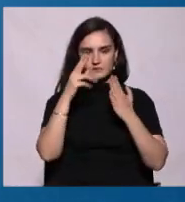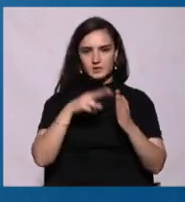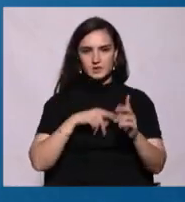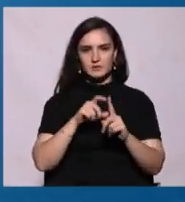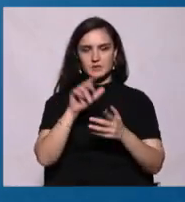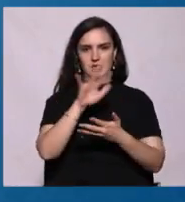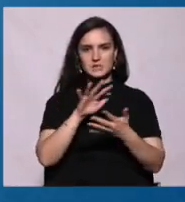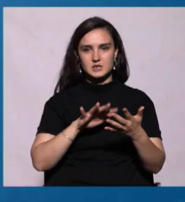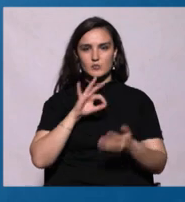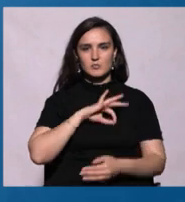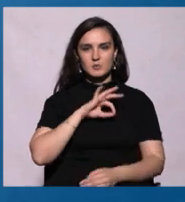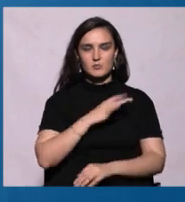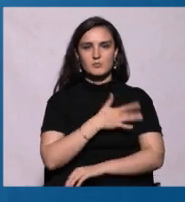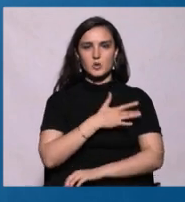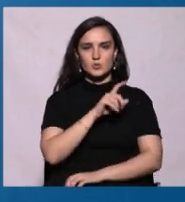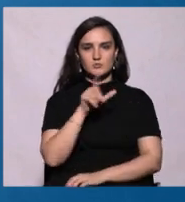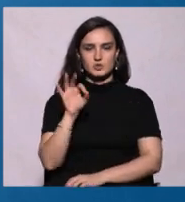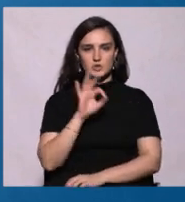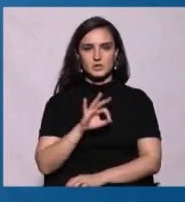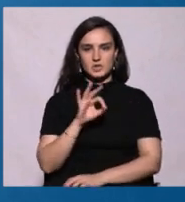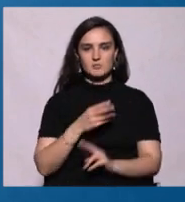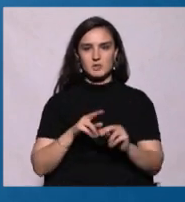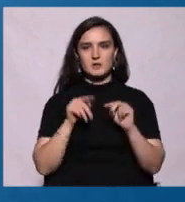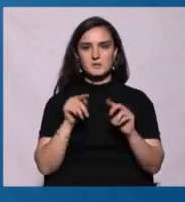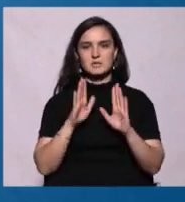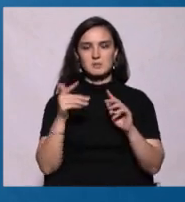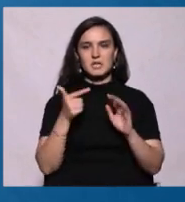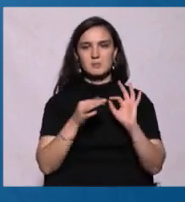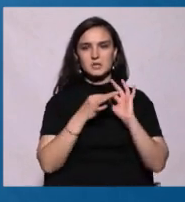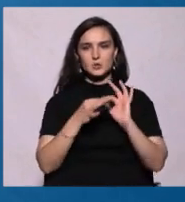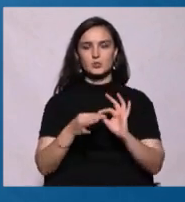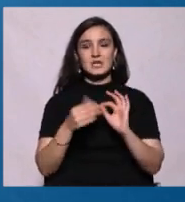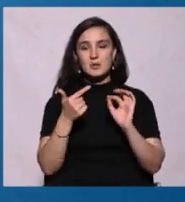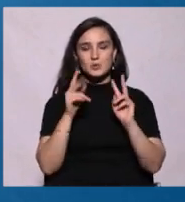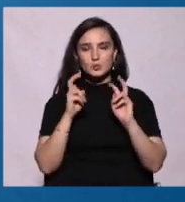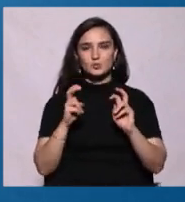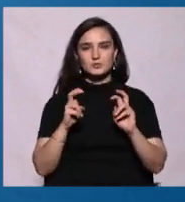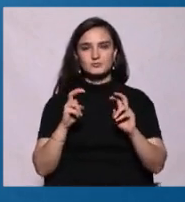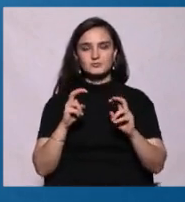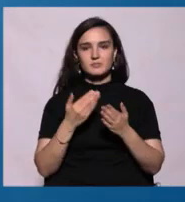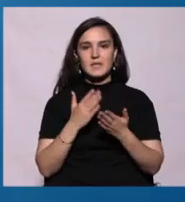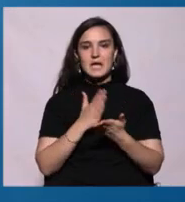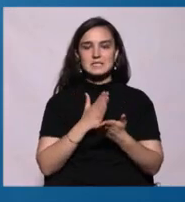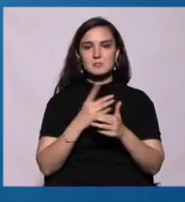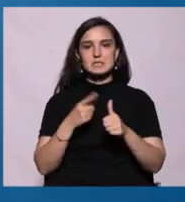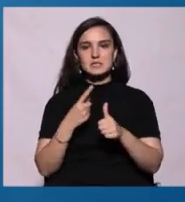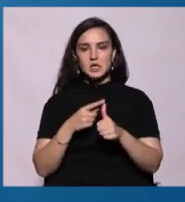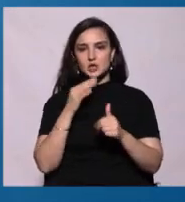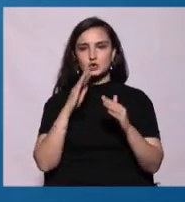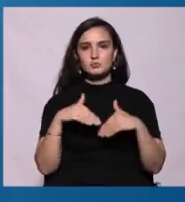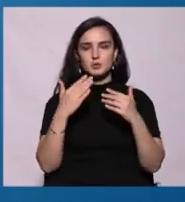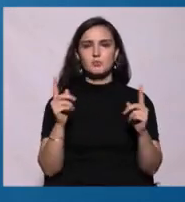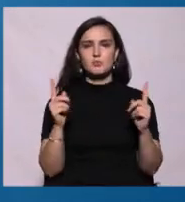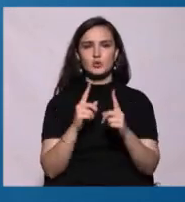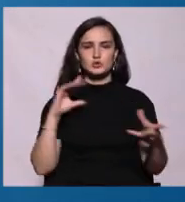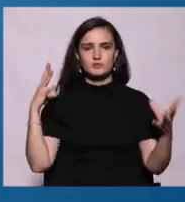ტექსტს მომხმარებელთა მომსახურების შესახებ. ამას მოჰყვება გრამატიკული სავარჯიშოები არსებით სახელებზე, ხოლო შემდეგ კი